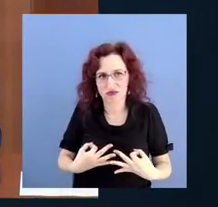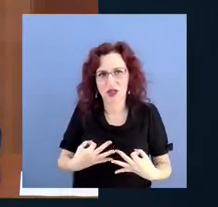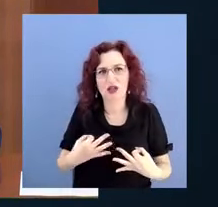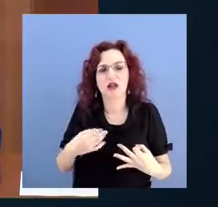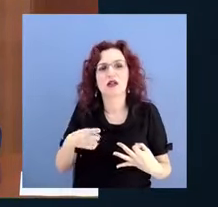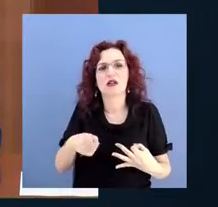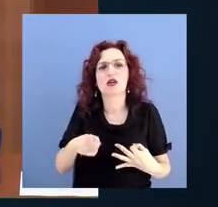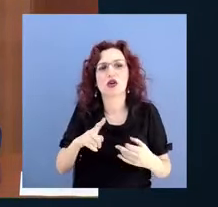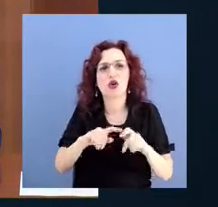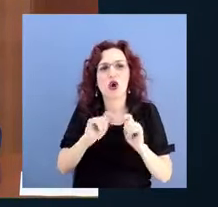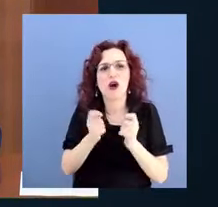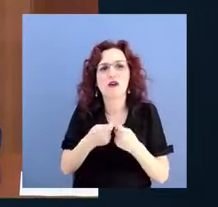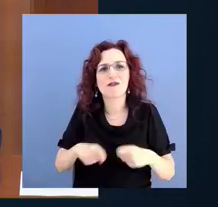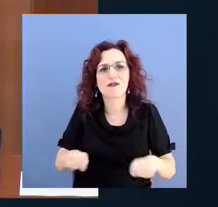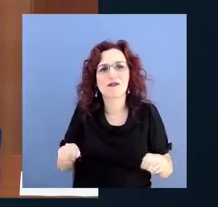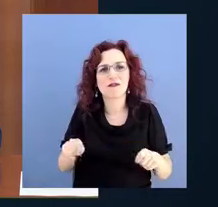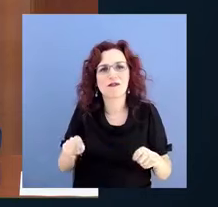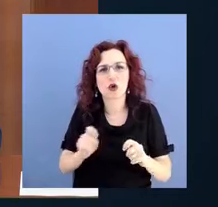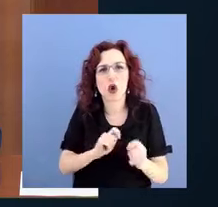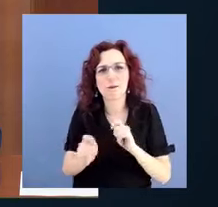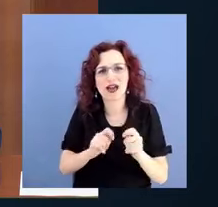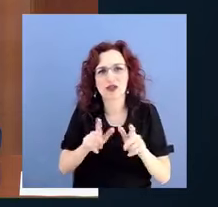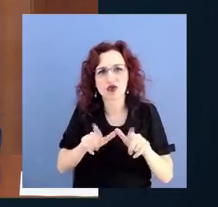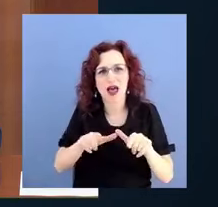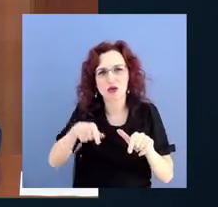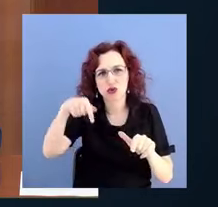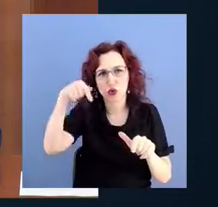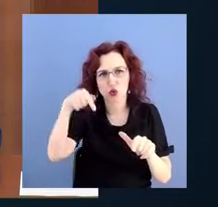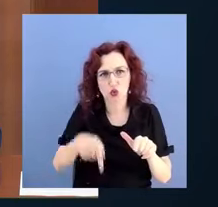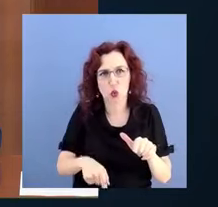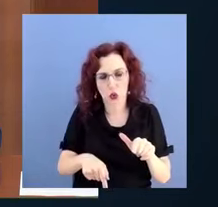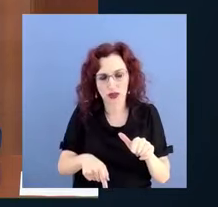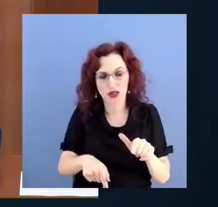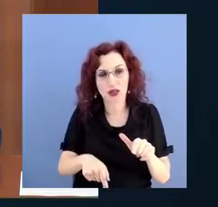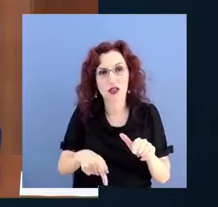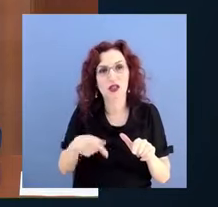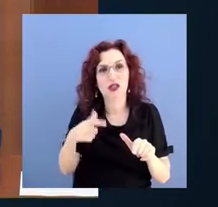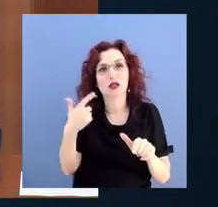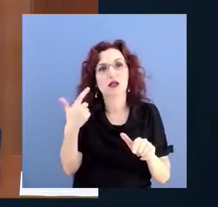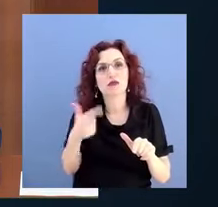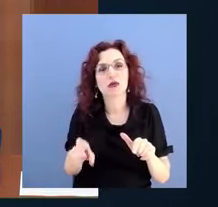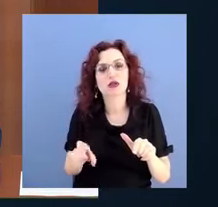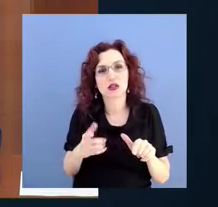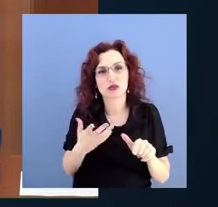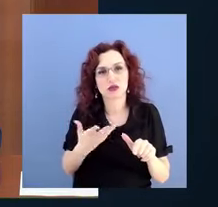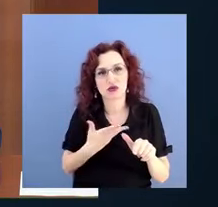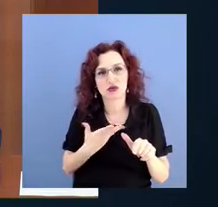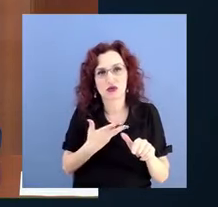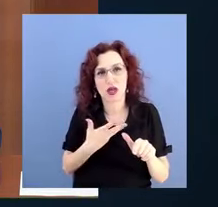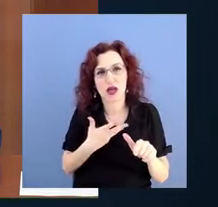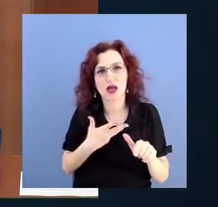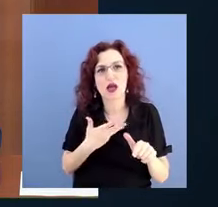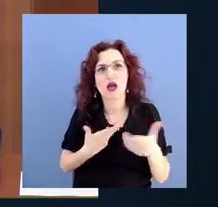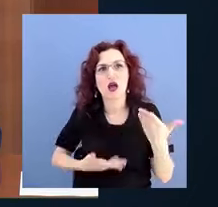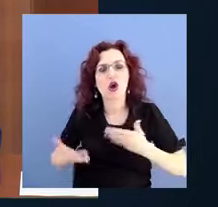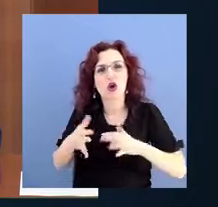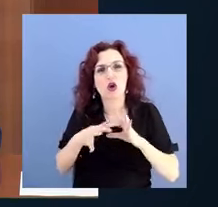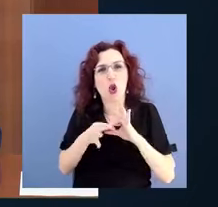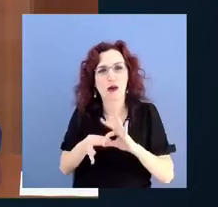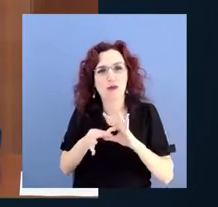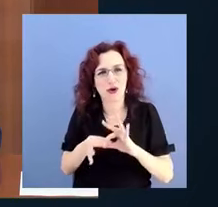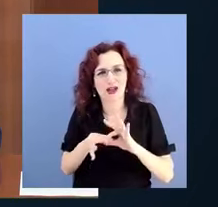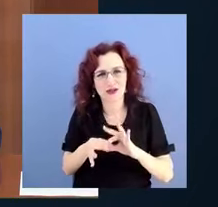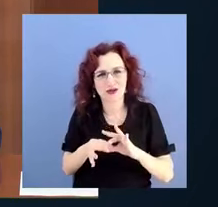il cui presidente è presente oggi qui giovanni acampora perché è attraverso la loro collaborazione che siamo riusciti in tempi molto brevi